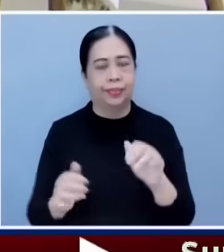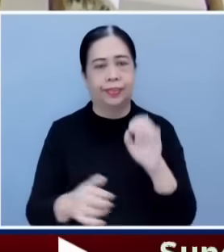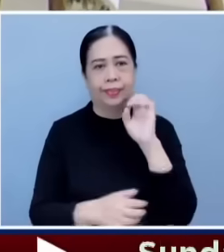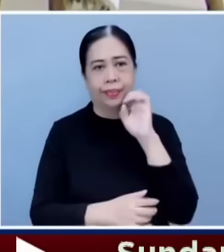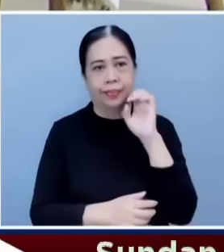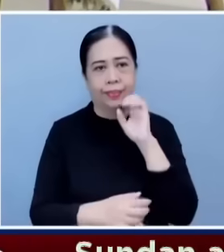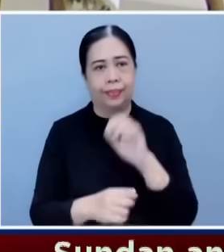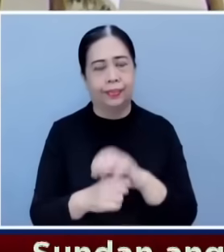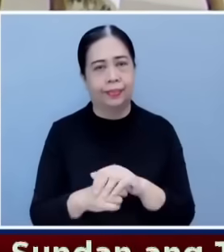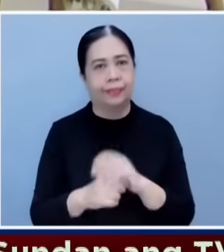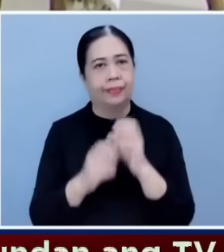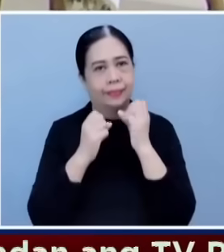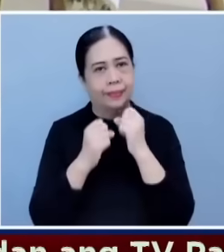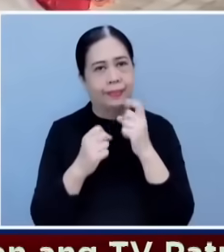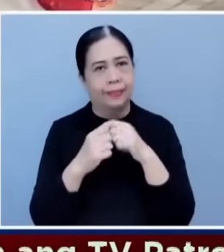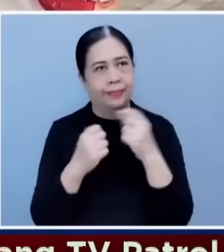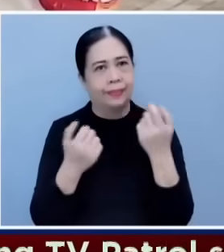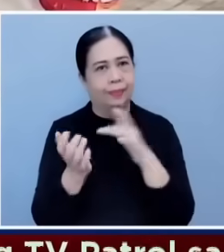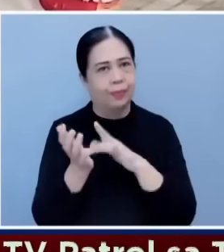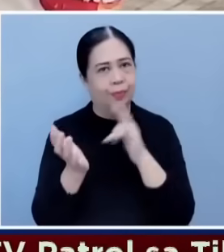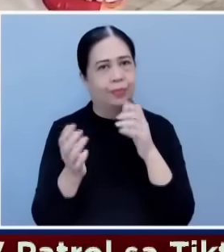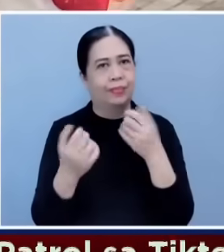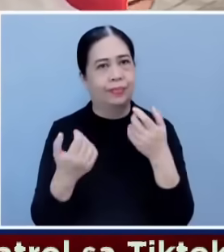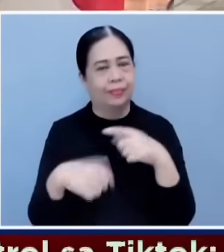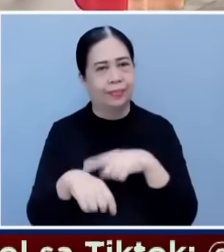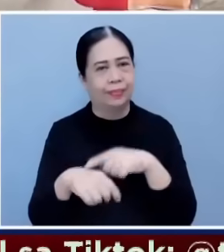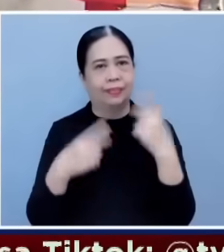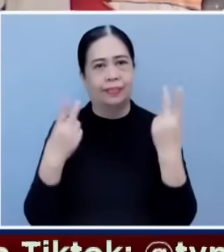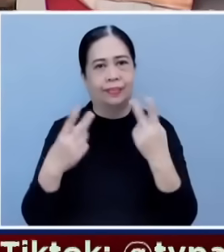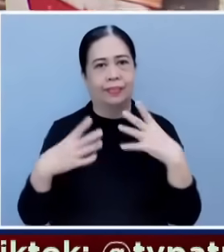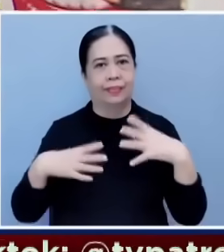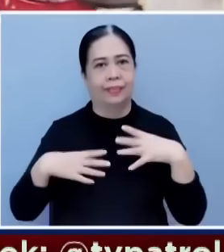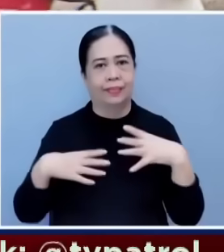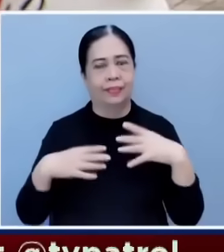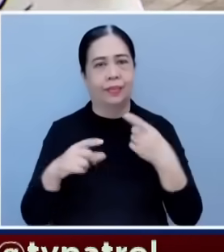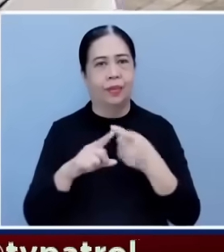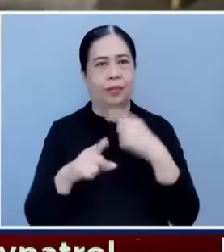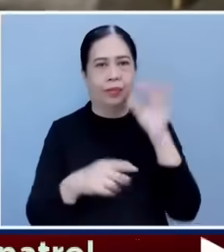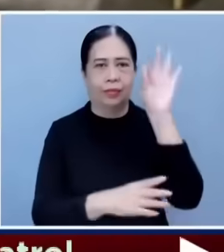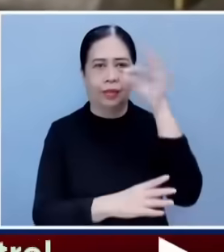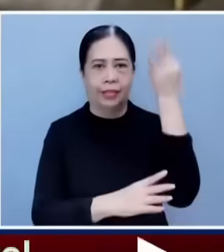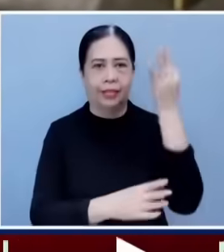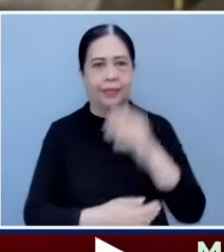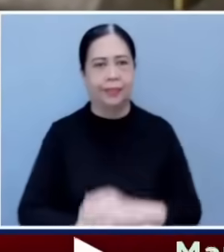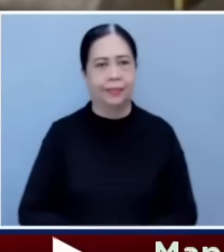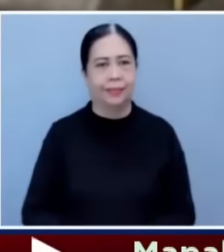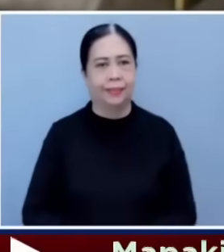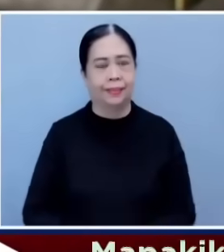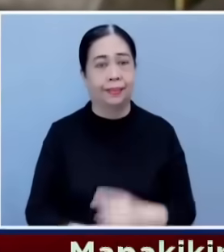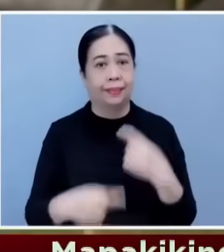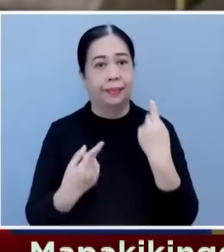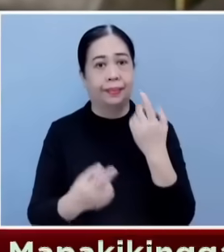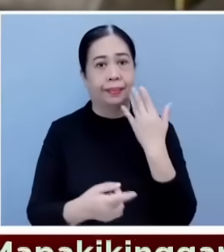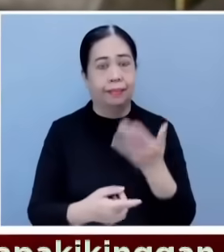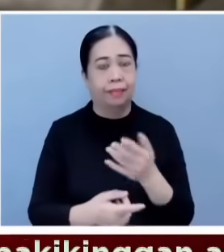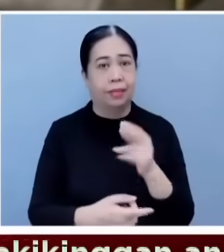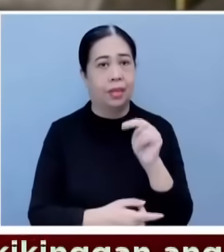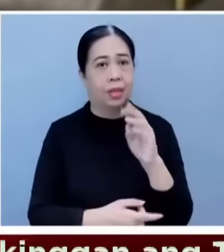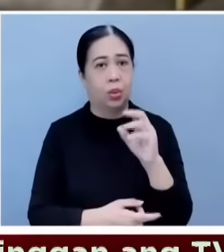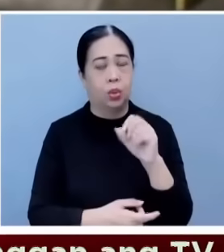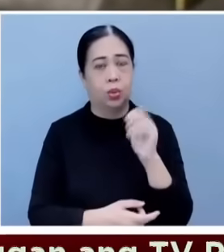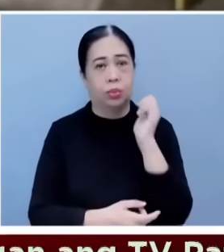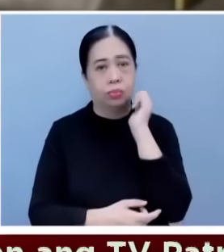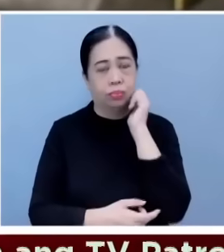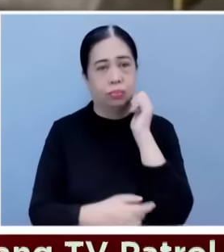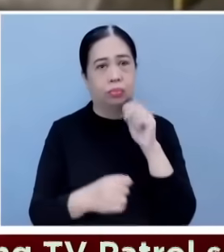na sinamantala na ang pagkakataon lalo't nagbakasyon lang siya mula sa France. Since namatay na rin si Ninoy at